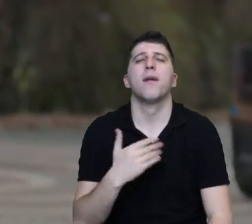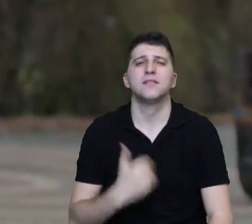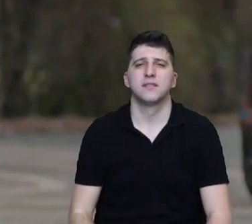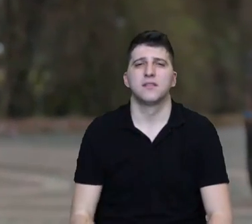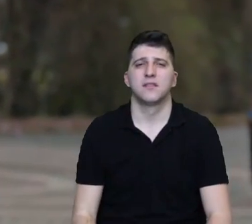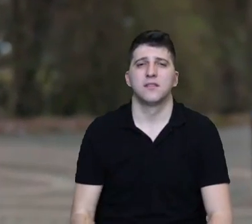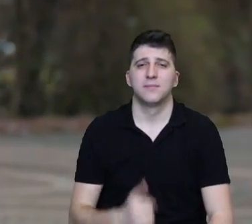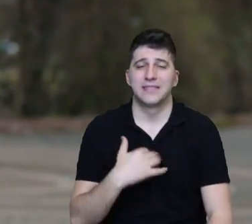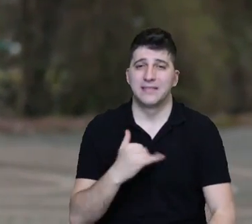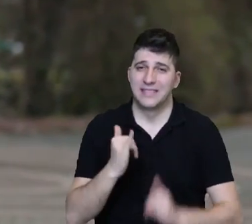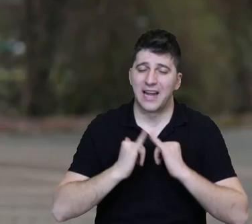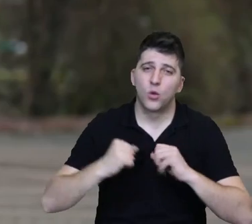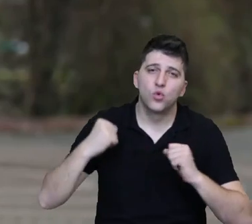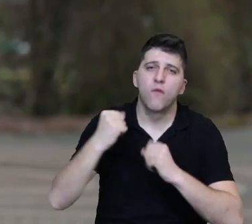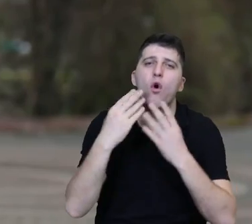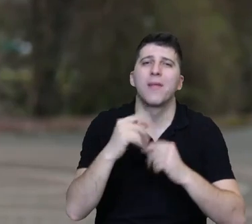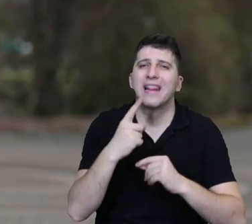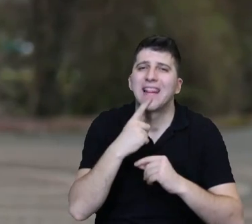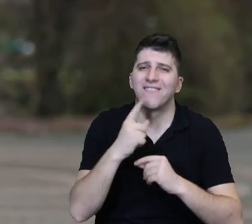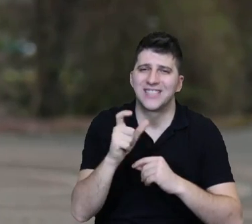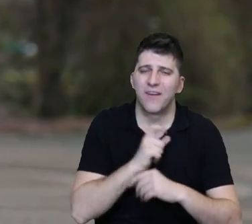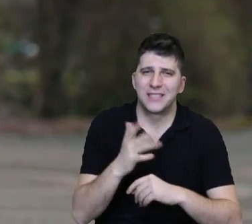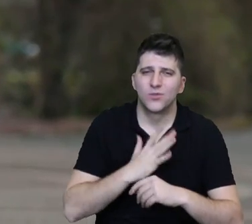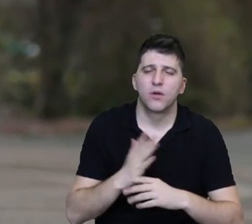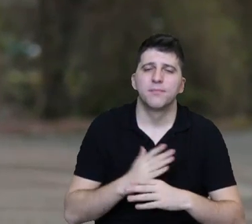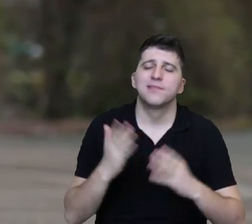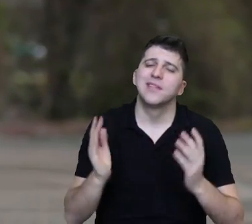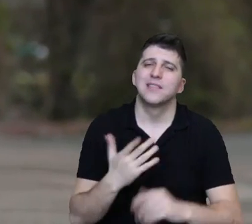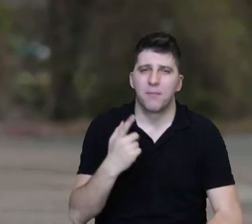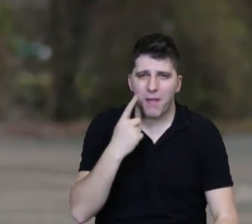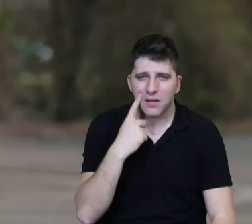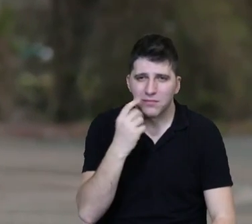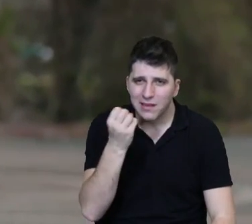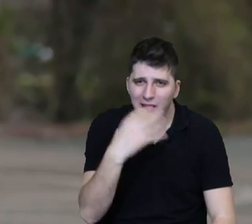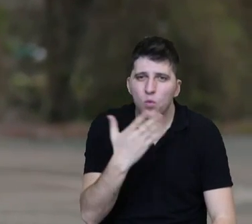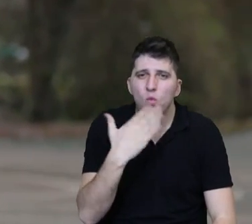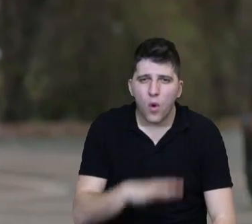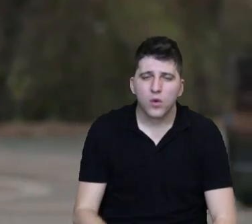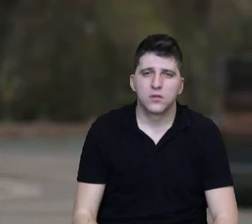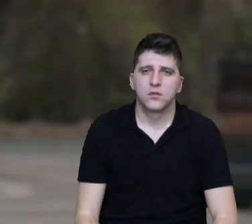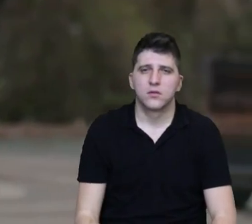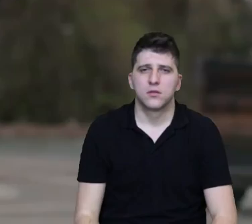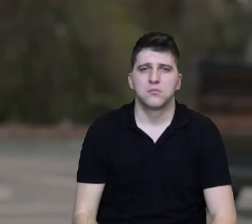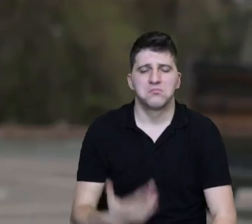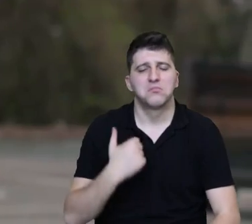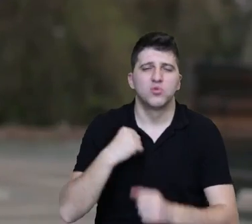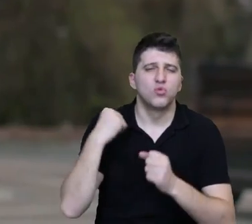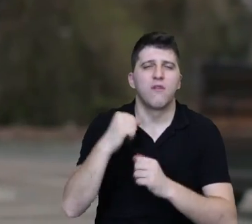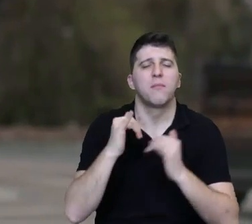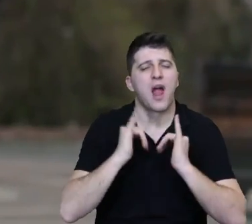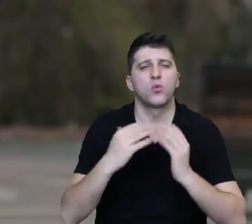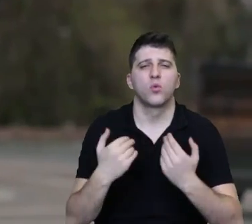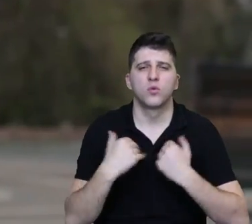Hayır, gönlümce dövemiyorum da adamı ağzına laf alacağım diye. Neyse baktım ser verip sır vermiyor. Bir güzel döverim,